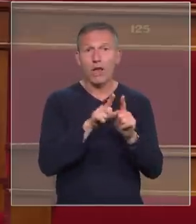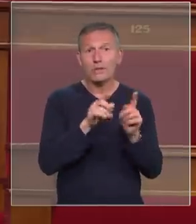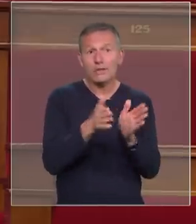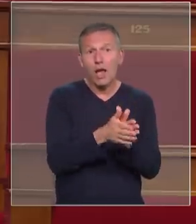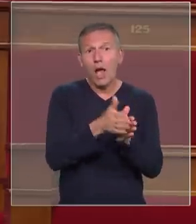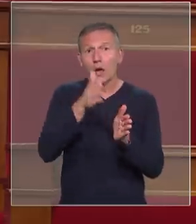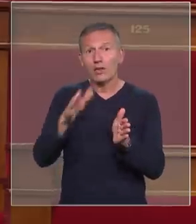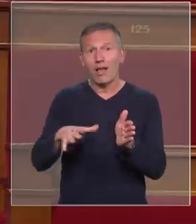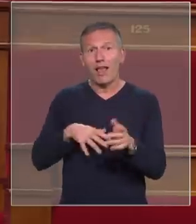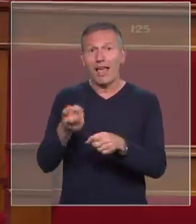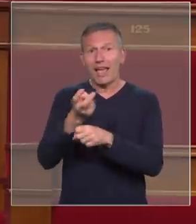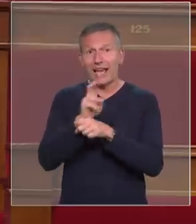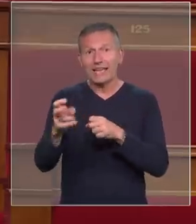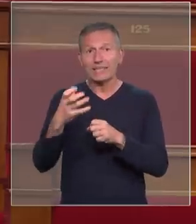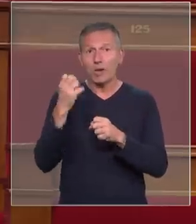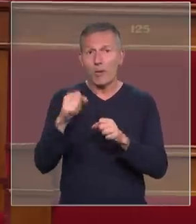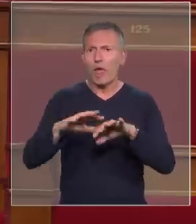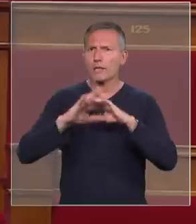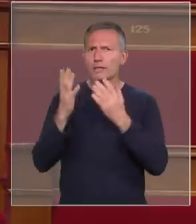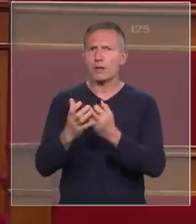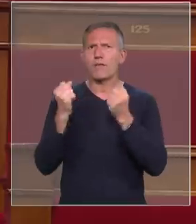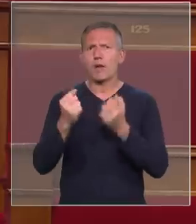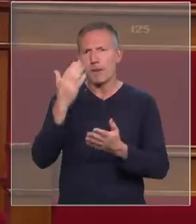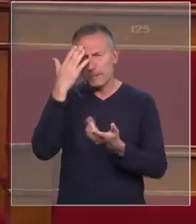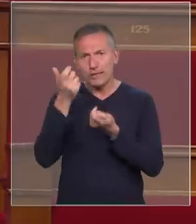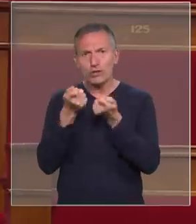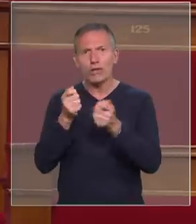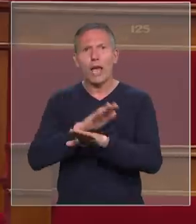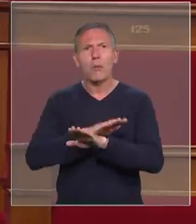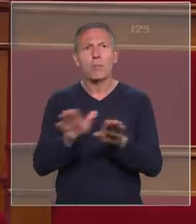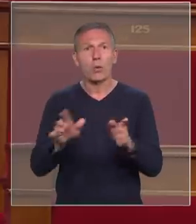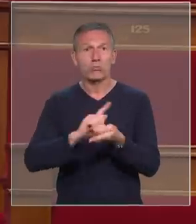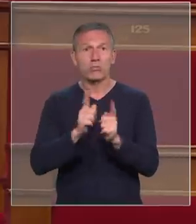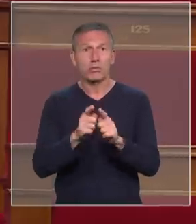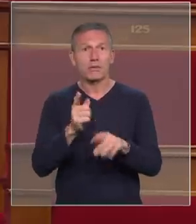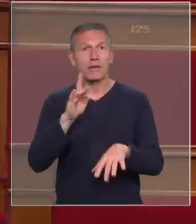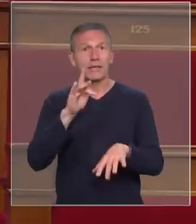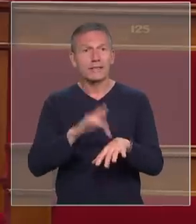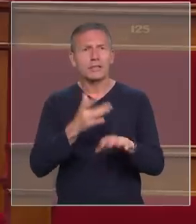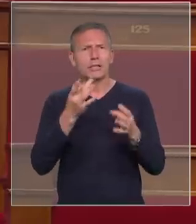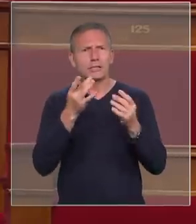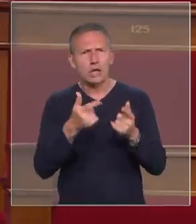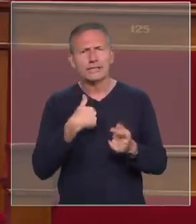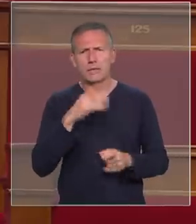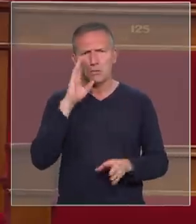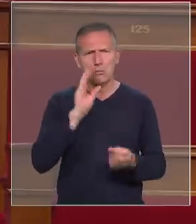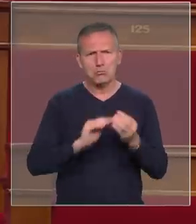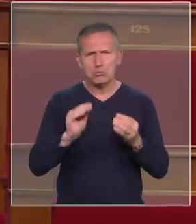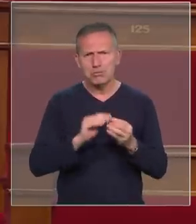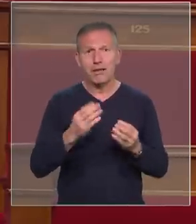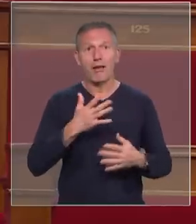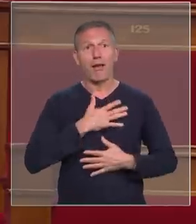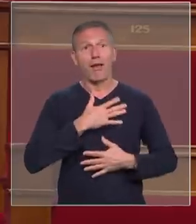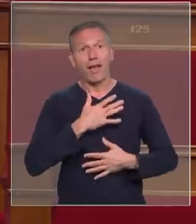aussi des risques et des menaces très fortes si on perd le contrôle. Alors, sensible, perplexe, enthousiaste ou inquiet face